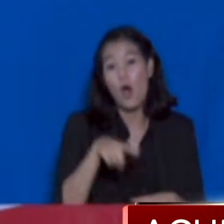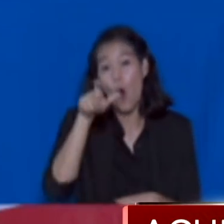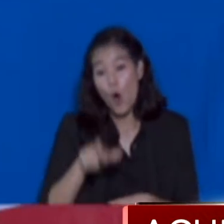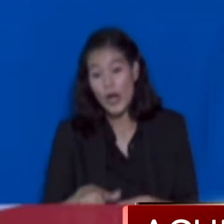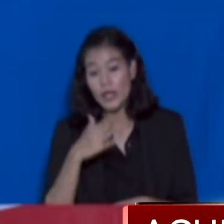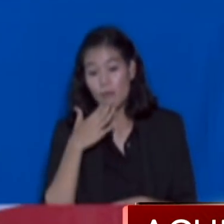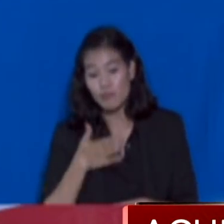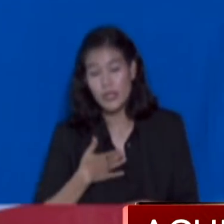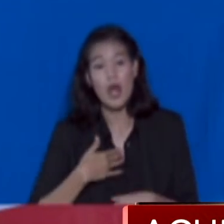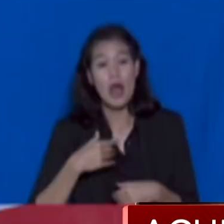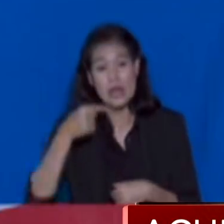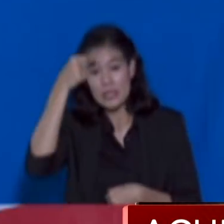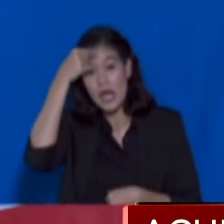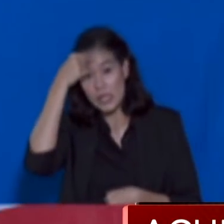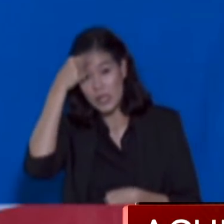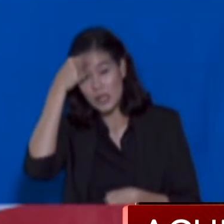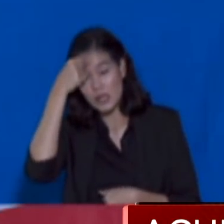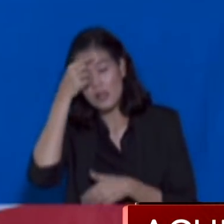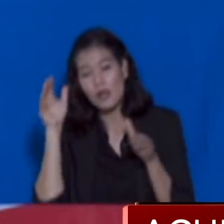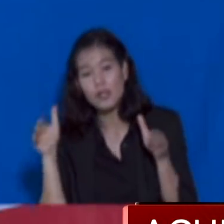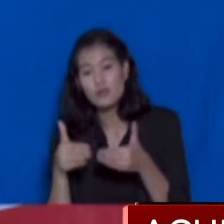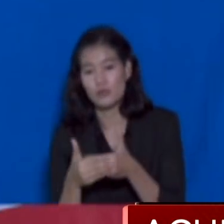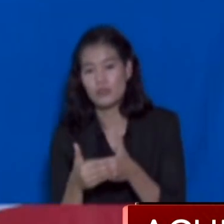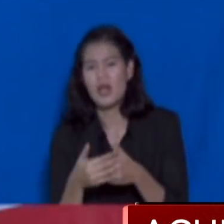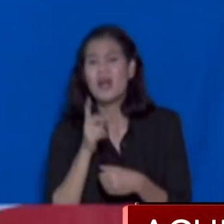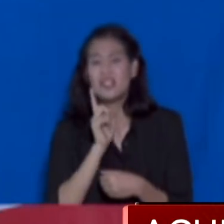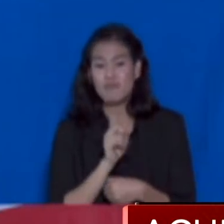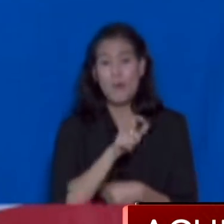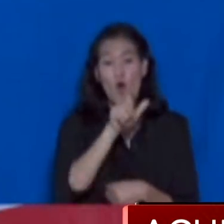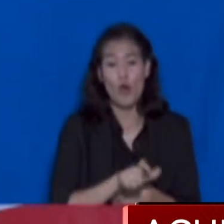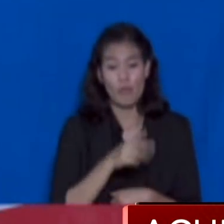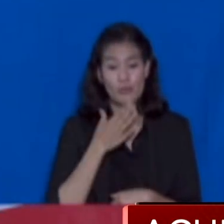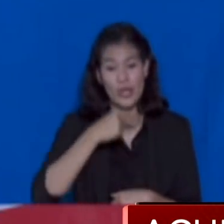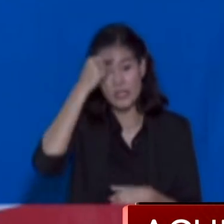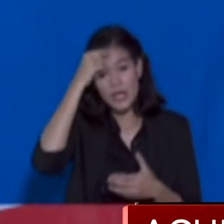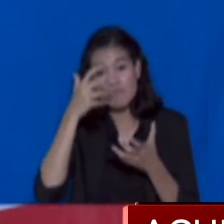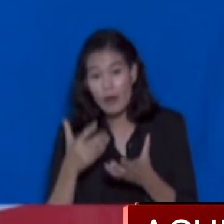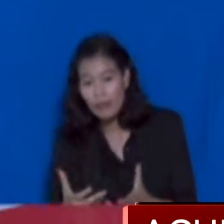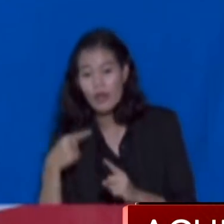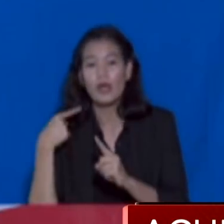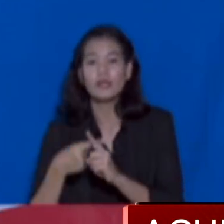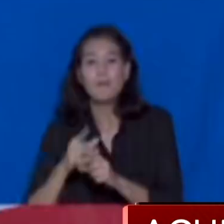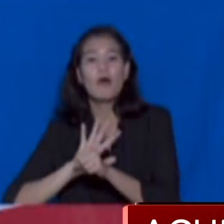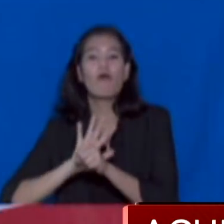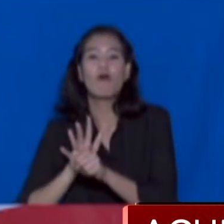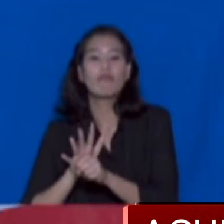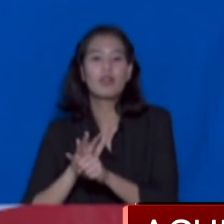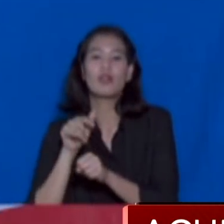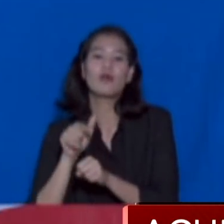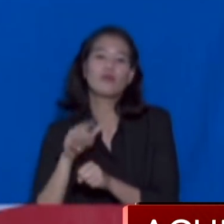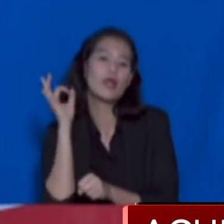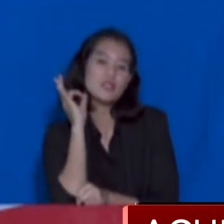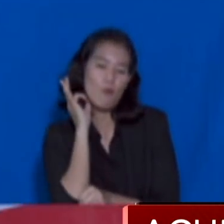penyakit kronis karena merekalah yang paling rentan manakala terinfeksi kovix 19 ini